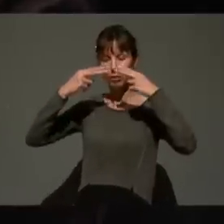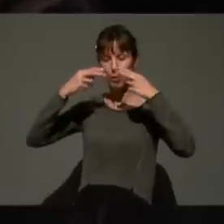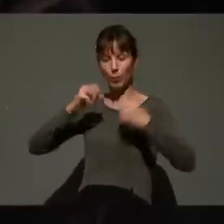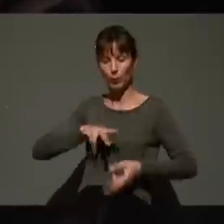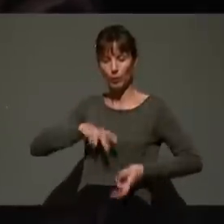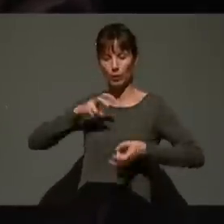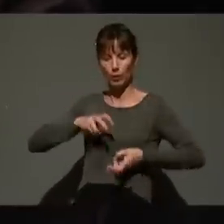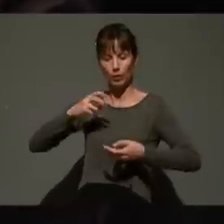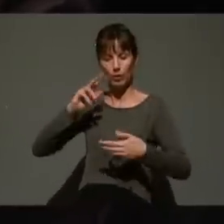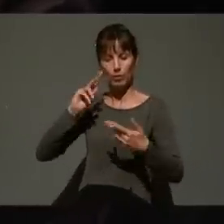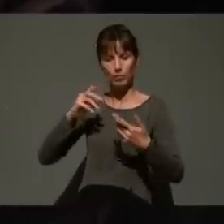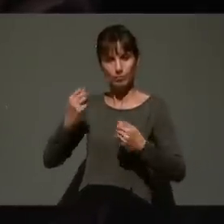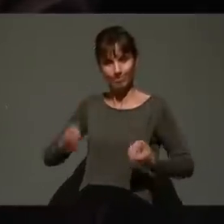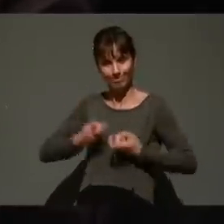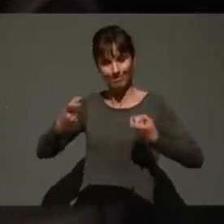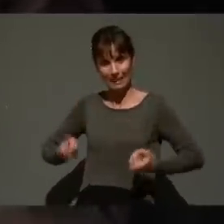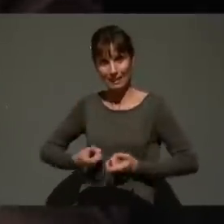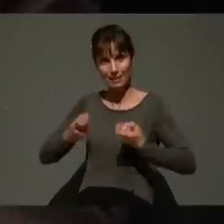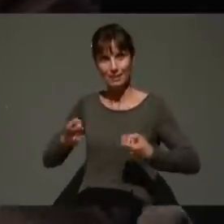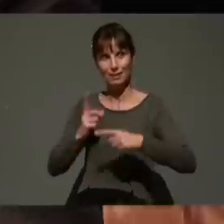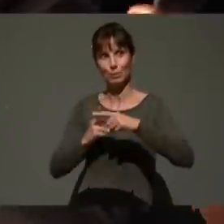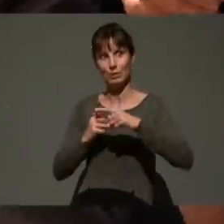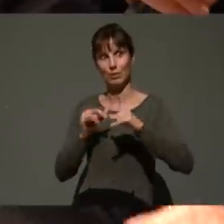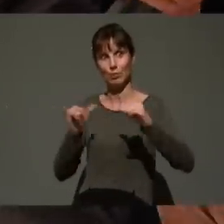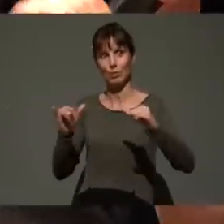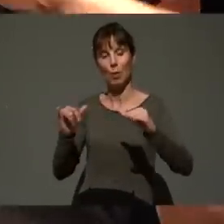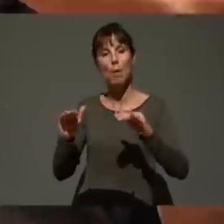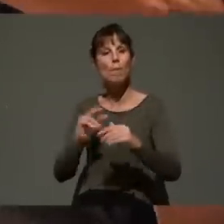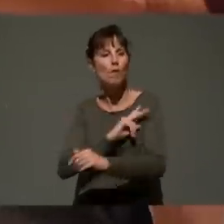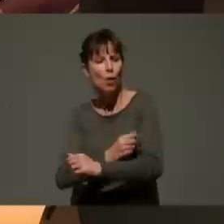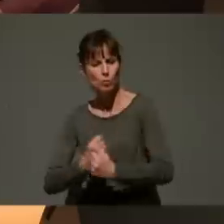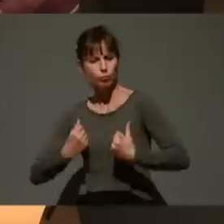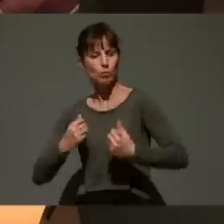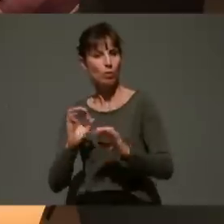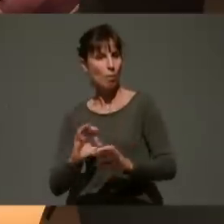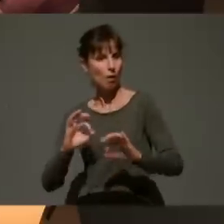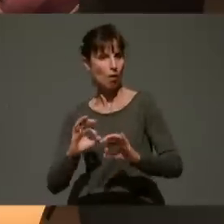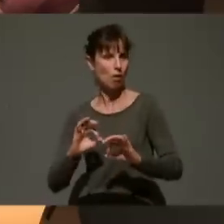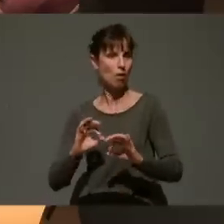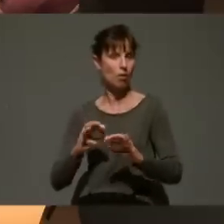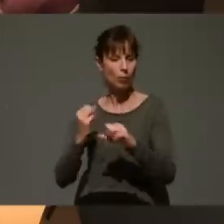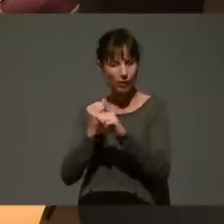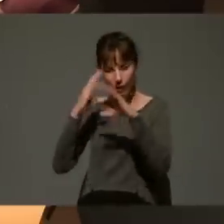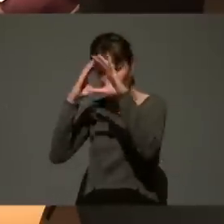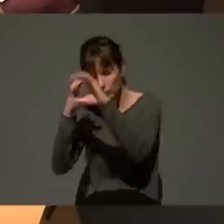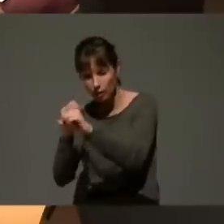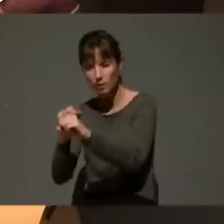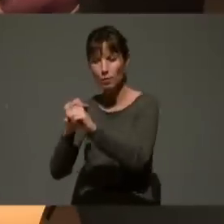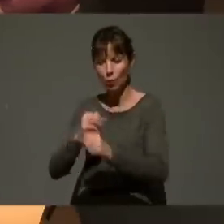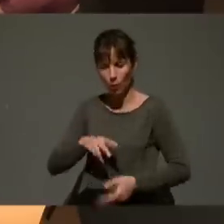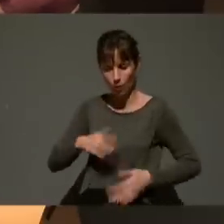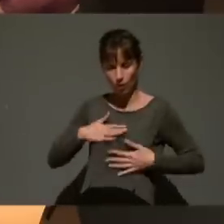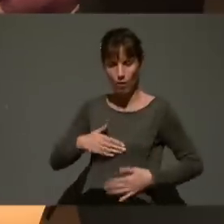force, mais ce sont des exercices très, très positifs. Une autre question du même côté. Bonsoir.